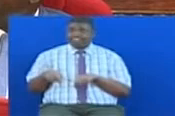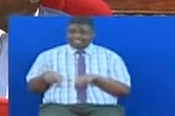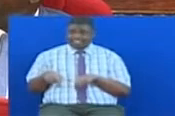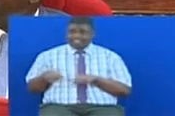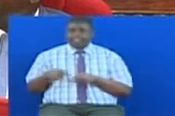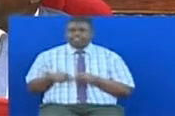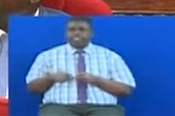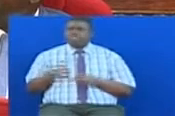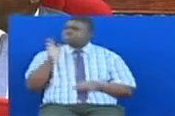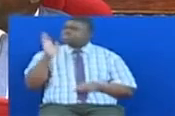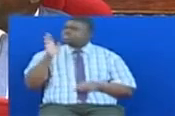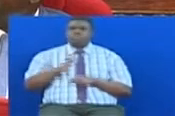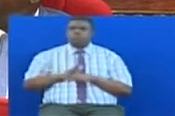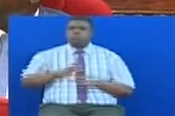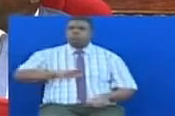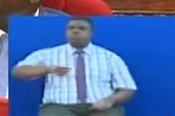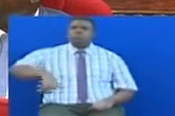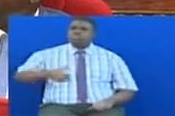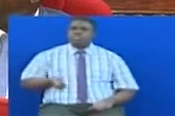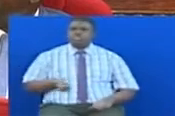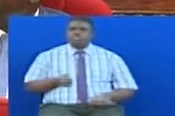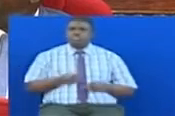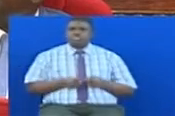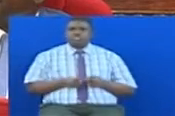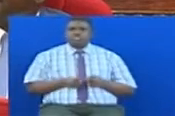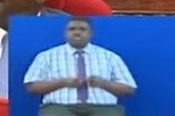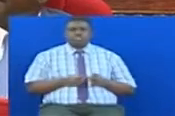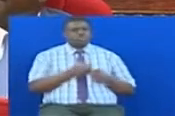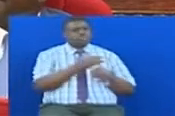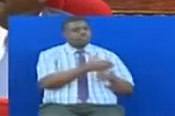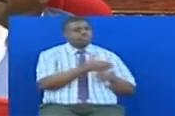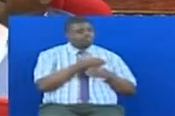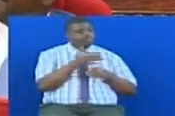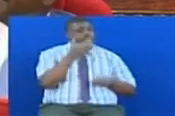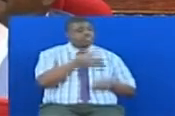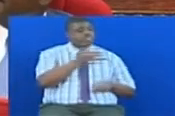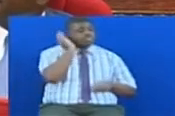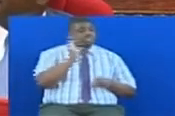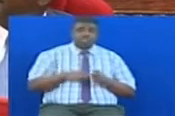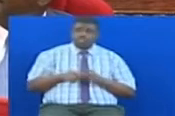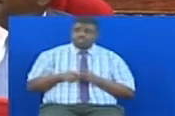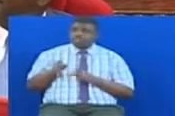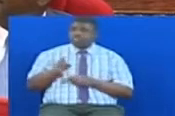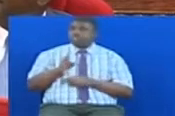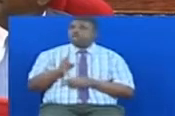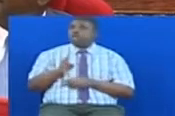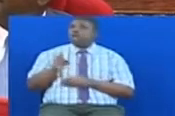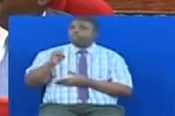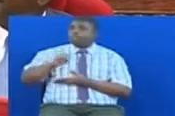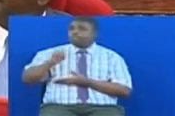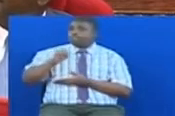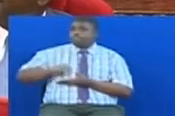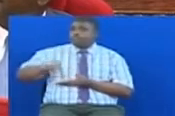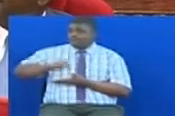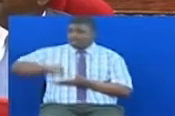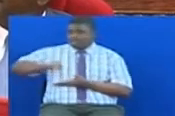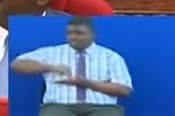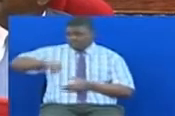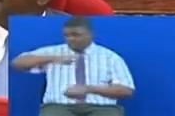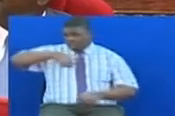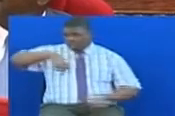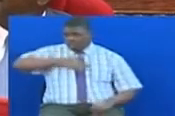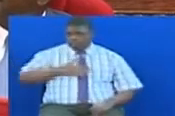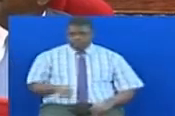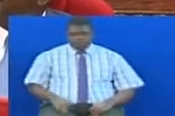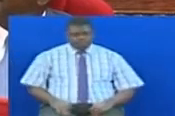ni nyingi sana za wizi, Mheshimiwa Naibu Speaker, kwenye mashirika ya umma na kwenye halmashauri zetu. Na hata ukifuatilia